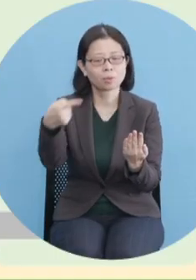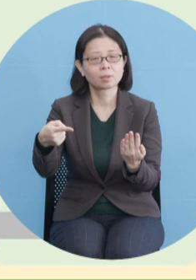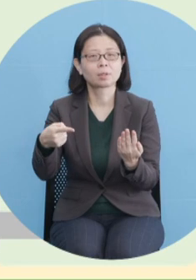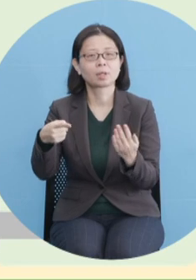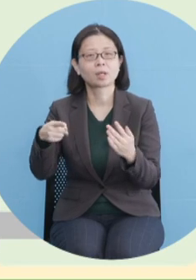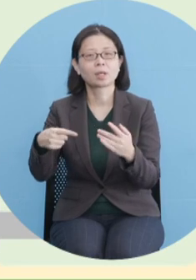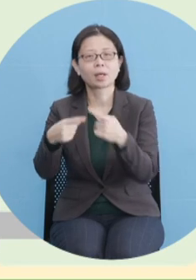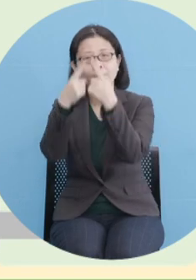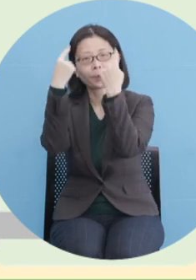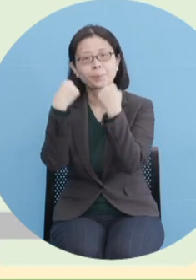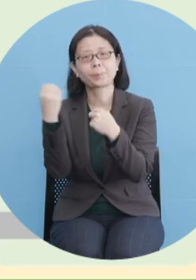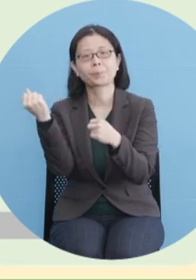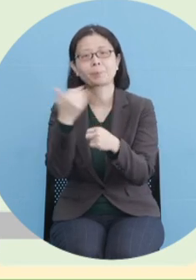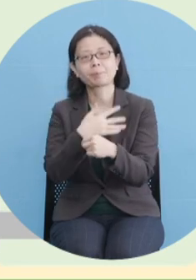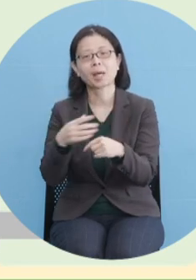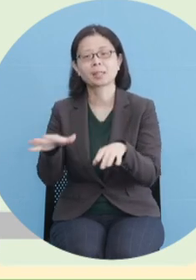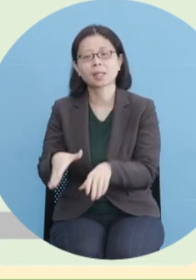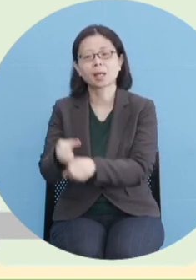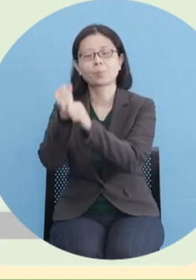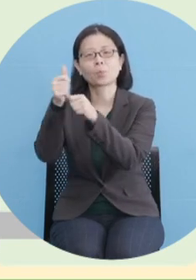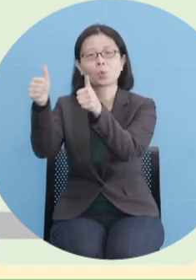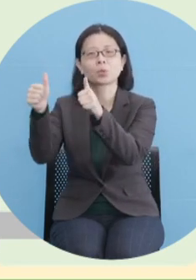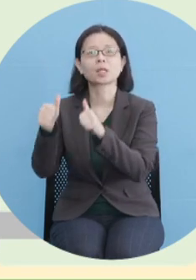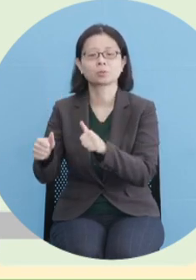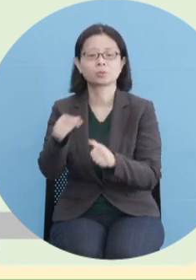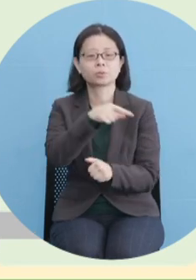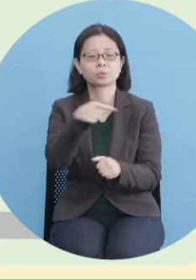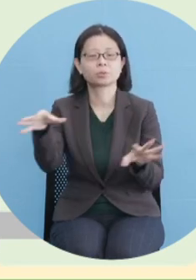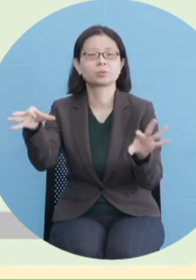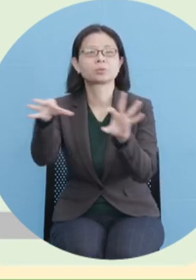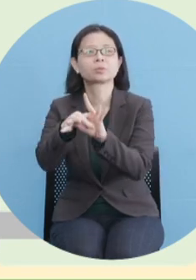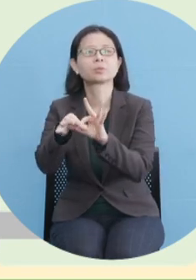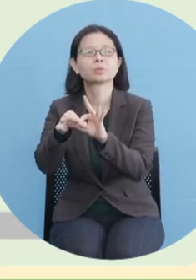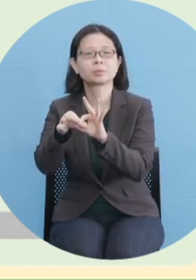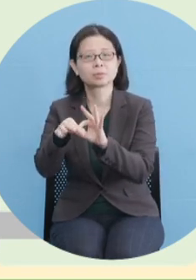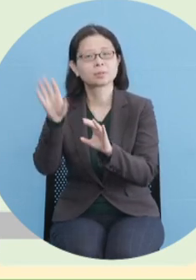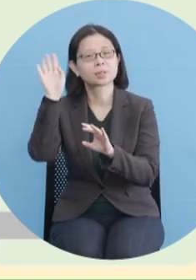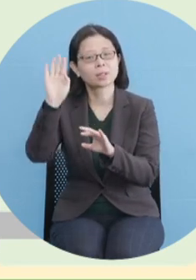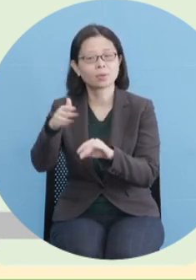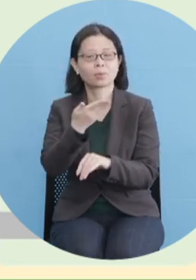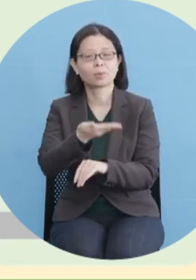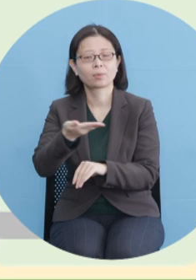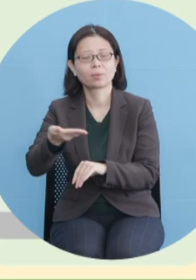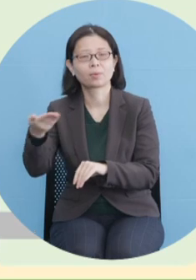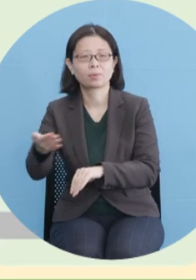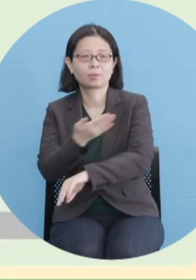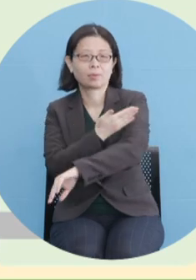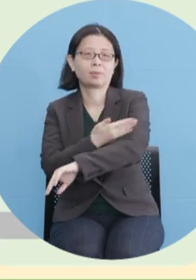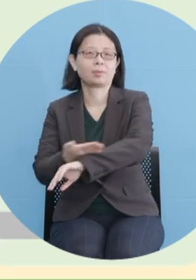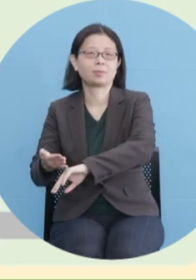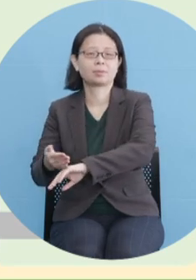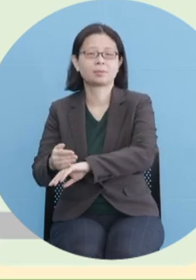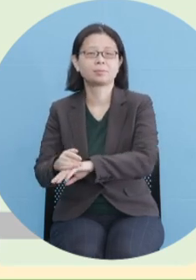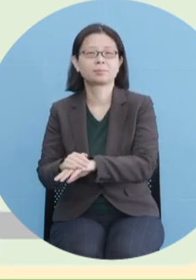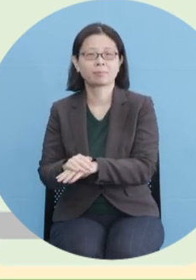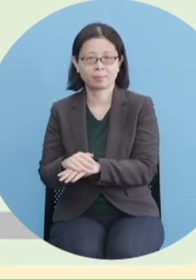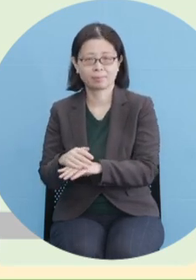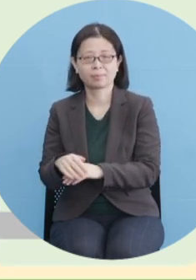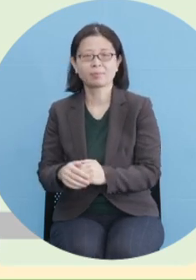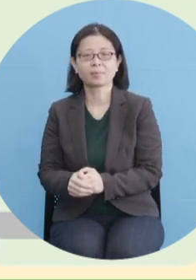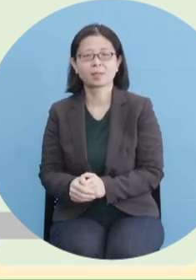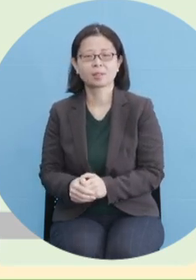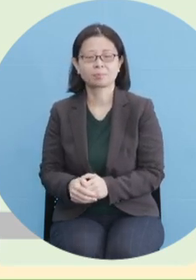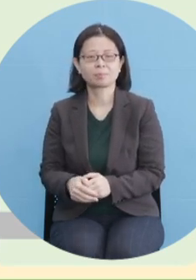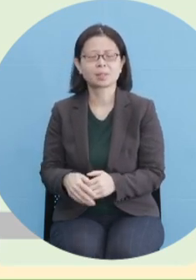でそこから申請をしていただくという風な支払いまでえ連結さるという風なところでございますのでままずは使って